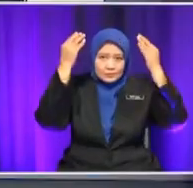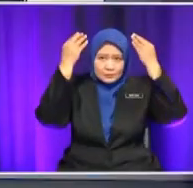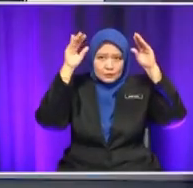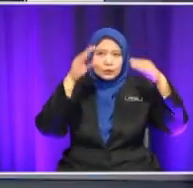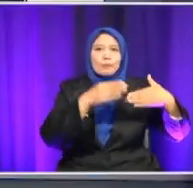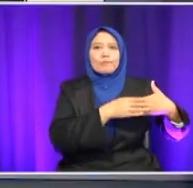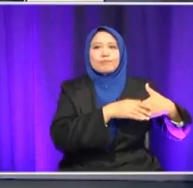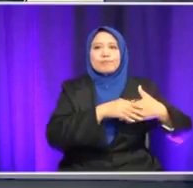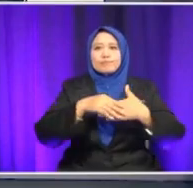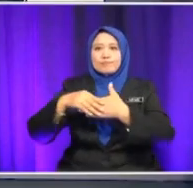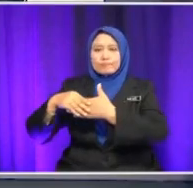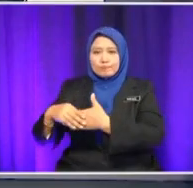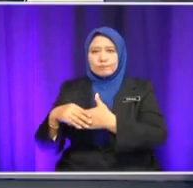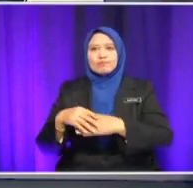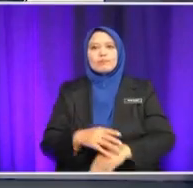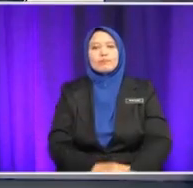kabar